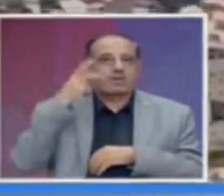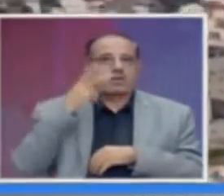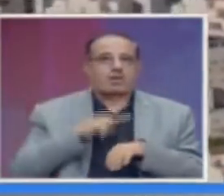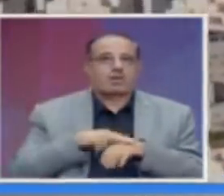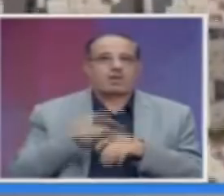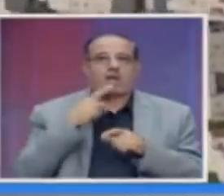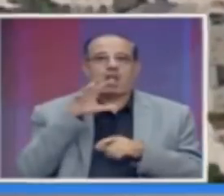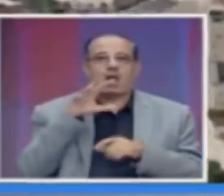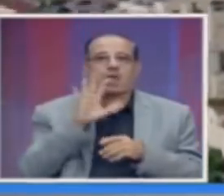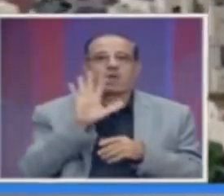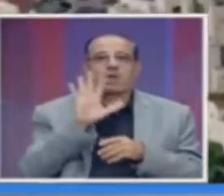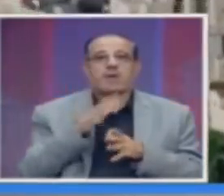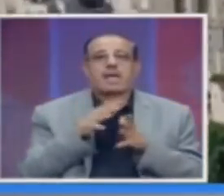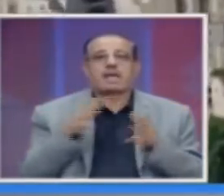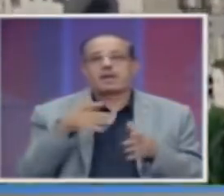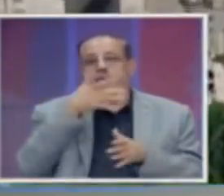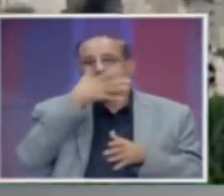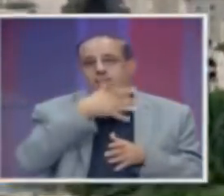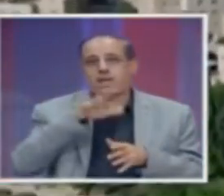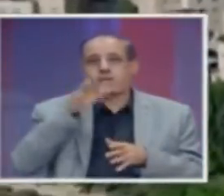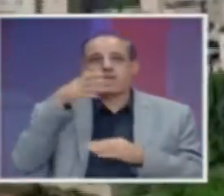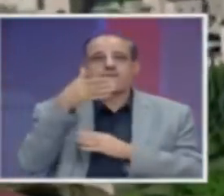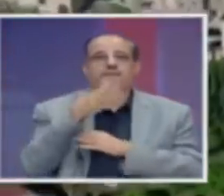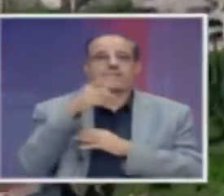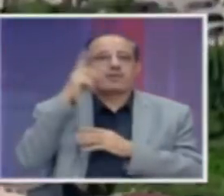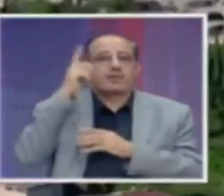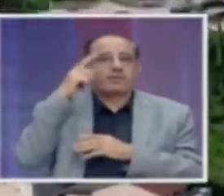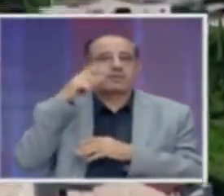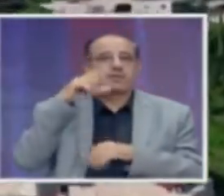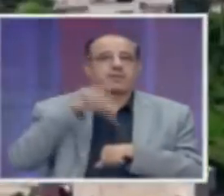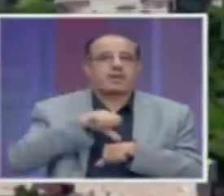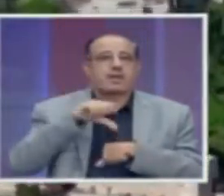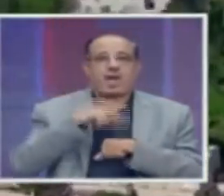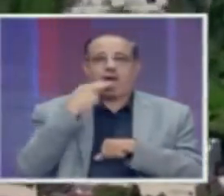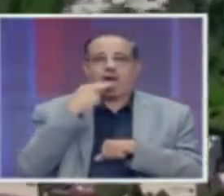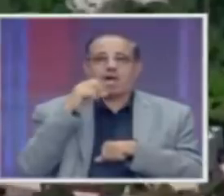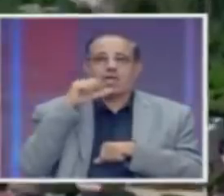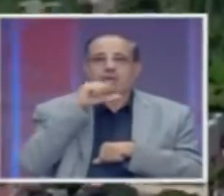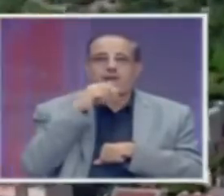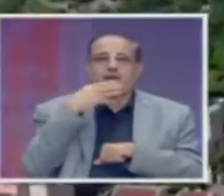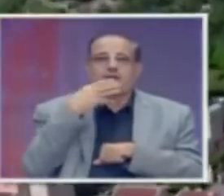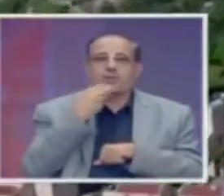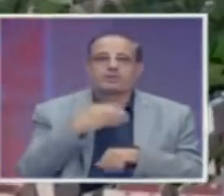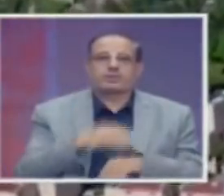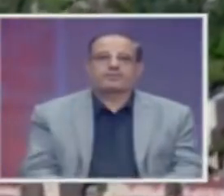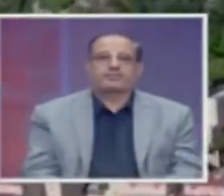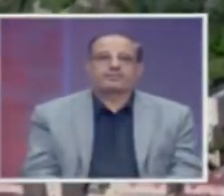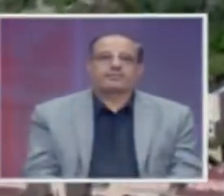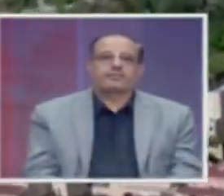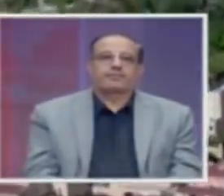حكومي، وحث أشتية الدول الأوروبية الكبرى على الاعتراف بدولة فلسطين وعاصمتها